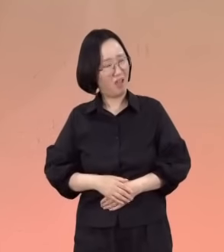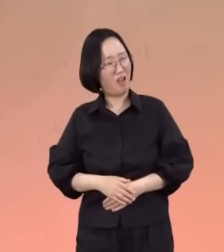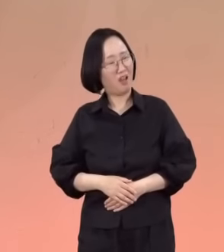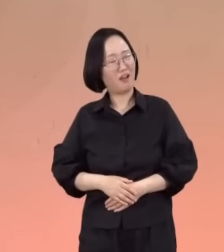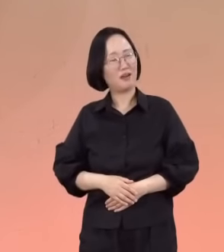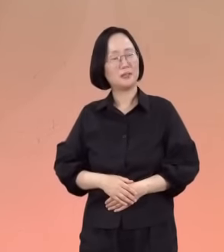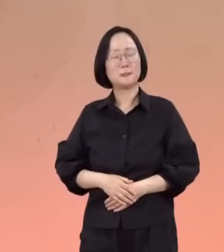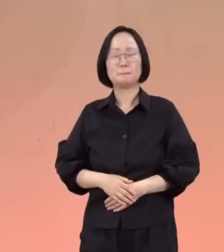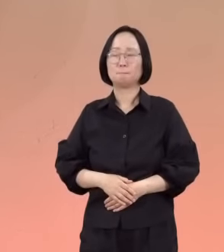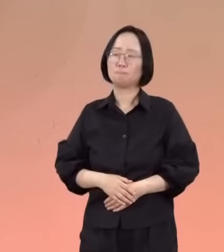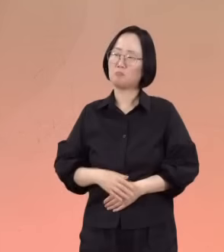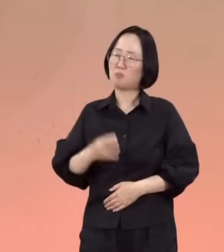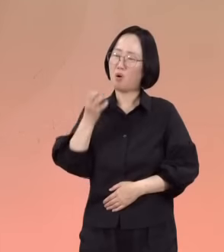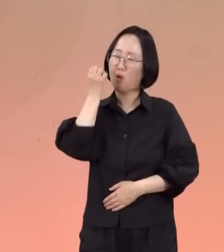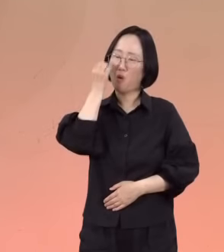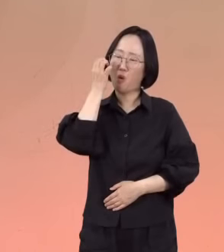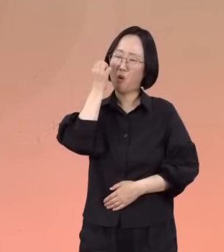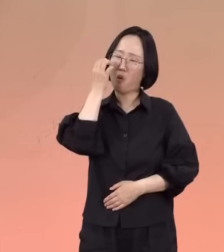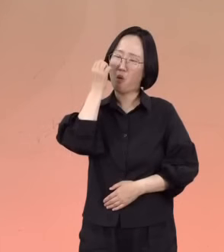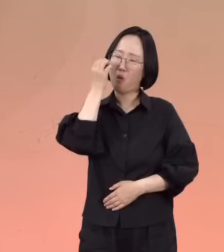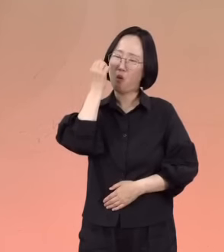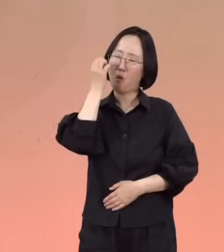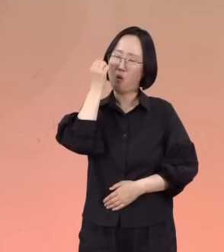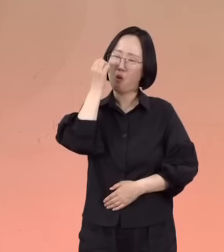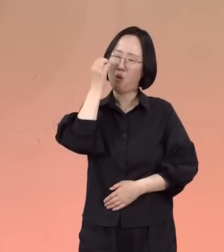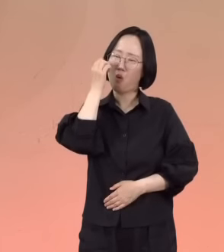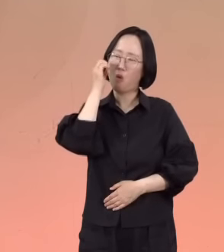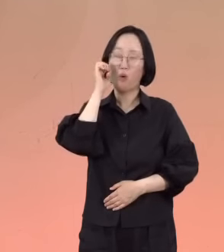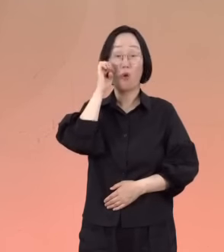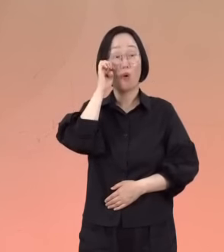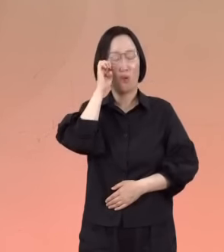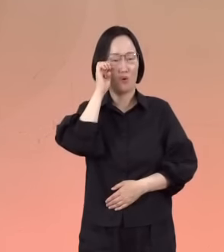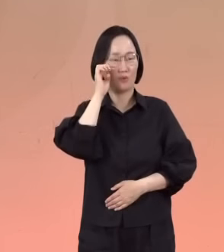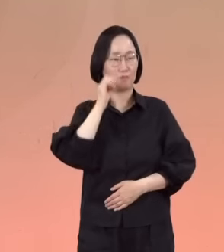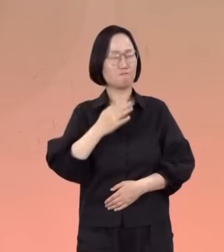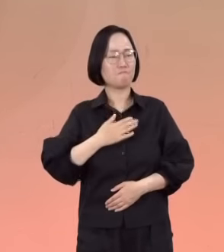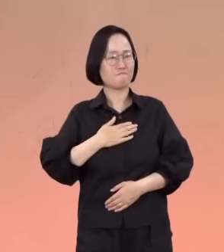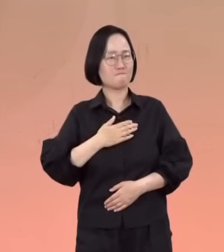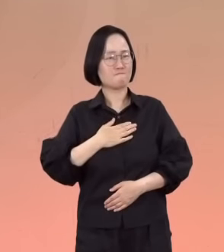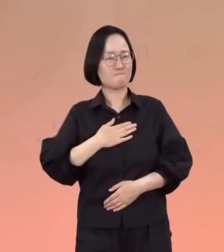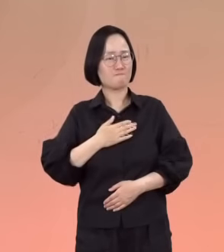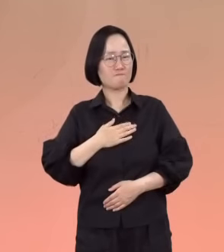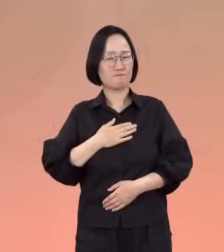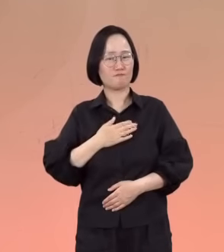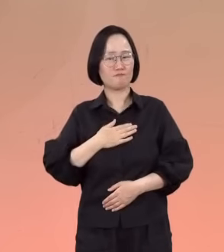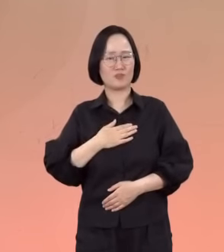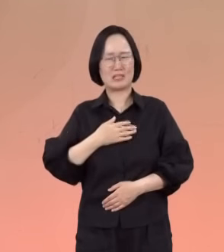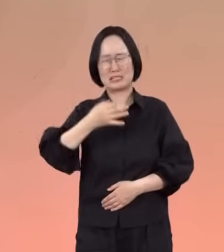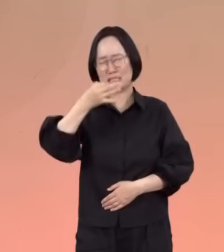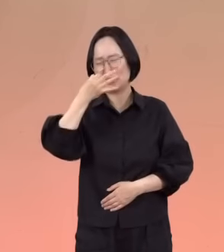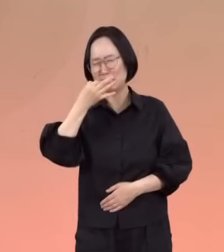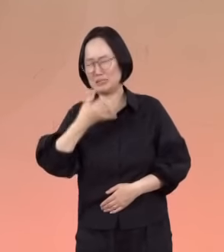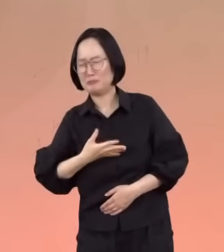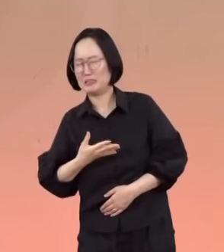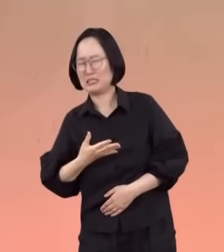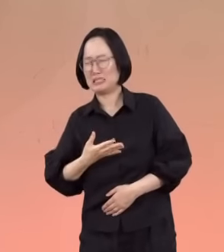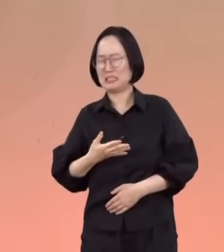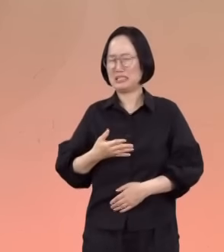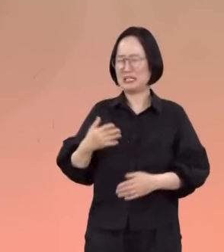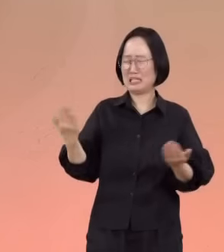의사가 야 신기하다 신기하다 나도 살면서 힘든 일이